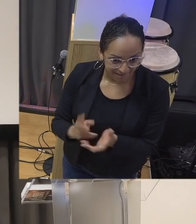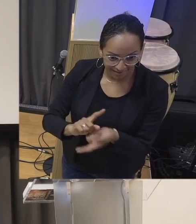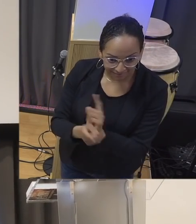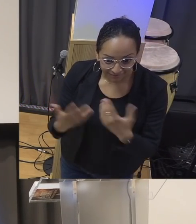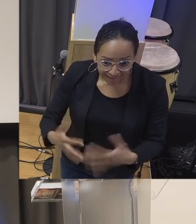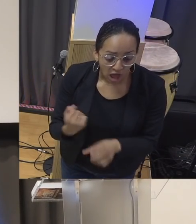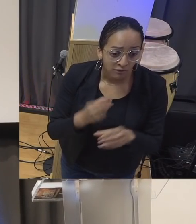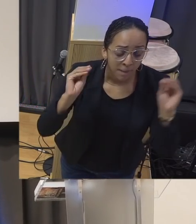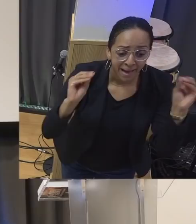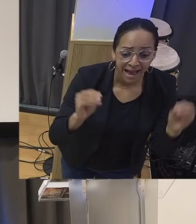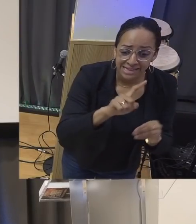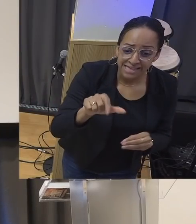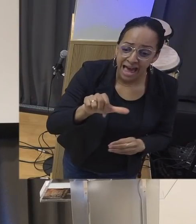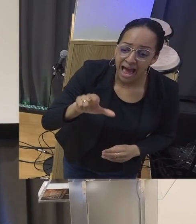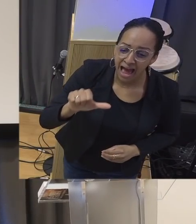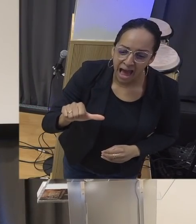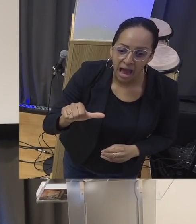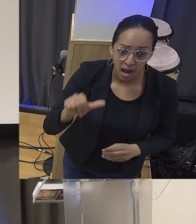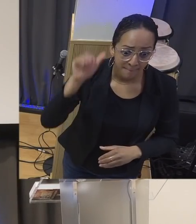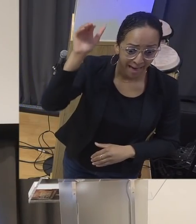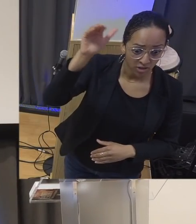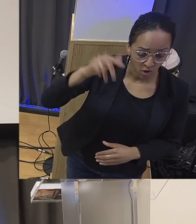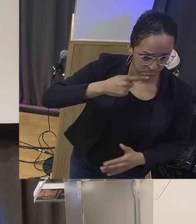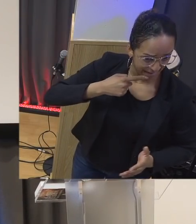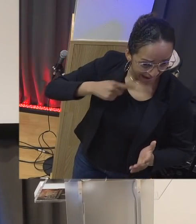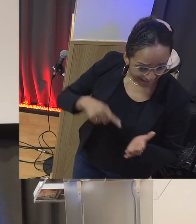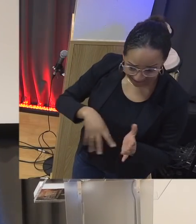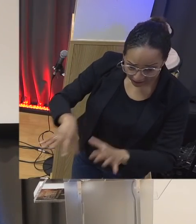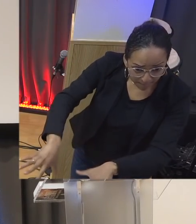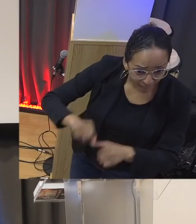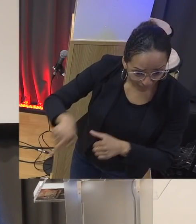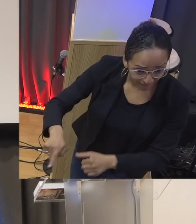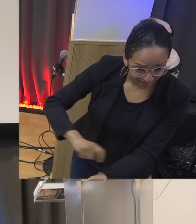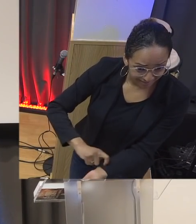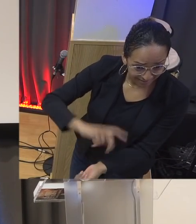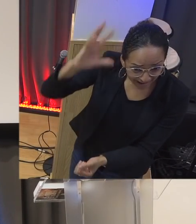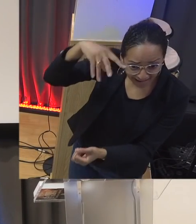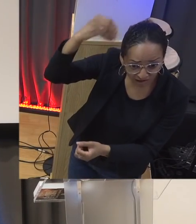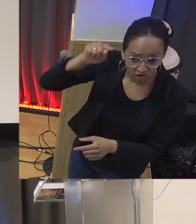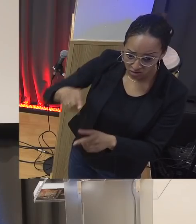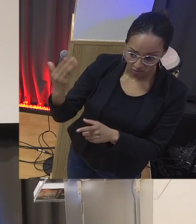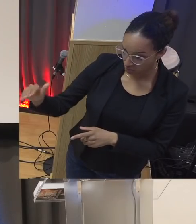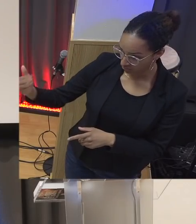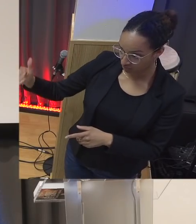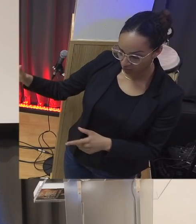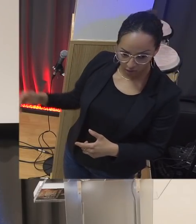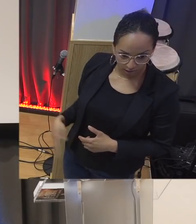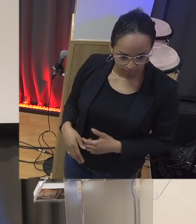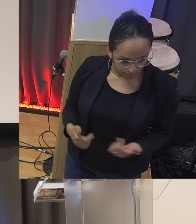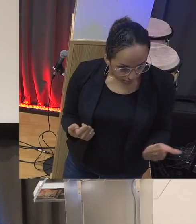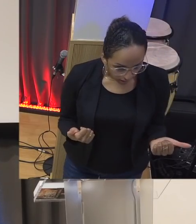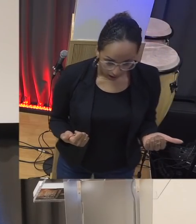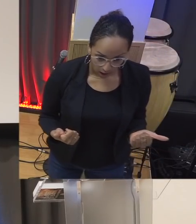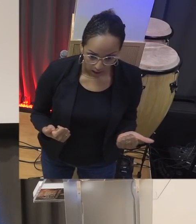Zara. Même le patron de chez Zara préfère embaucher des Afghans que d'autres personnes. C'est bien parce